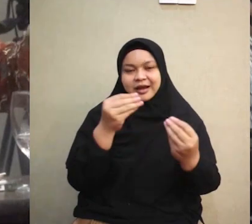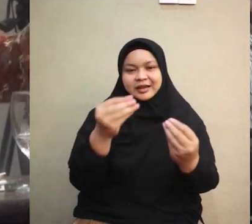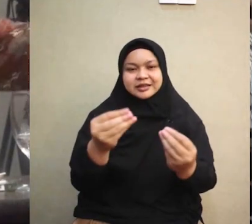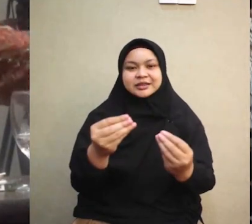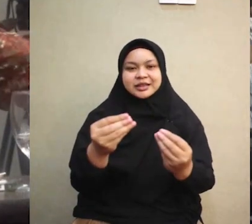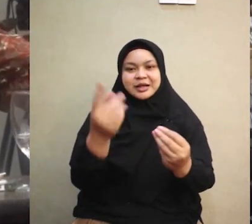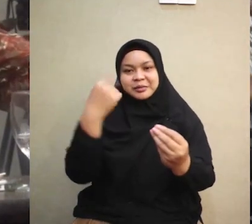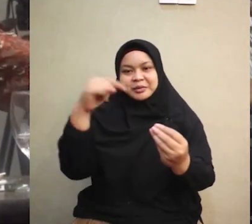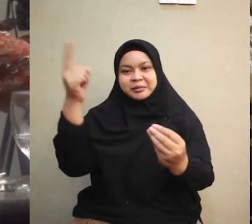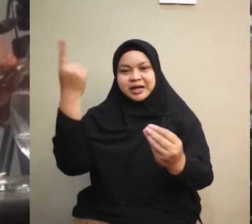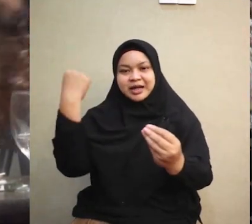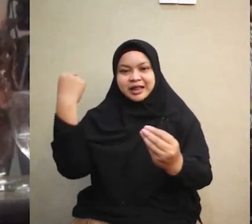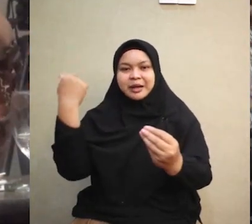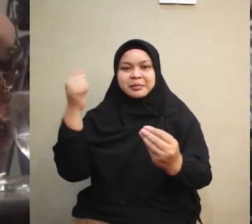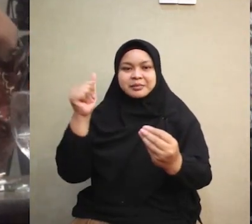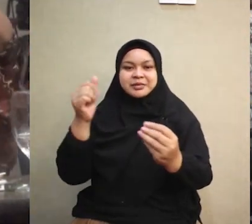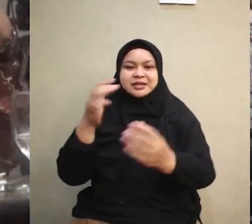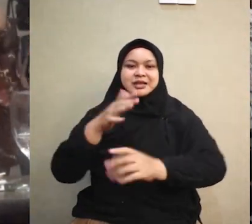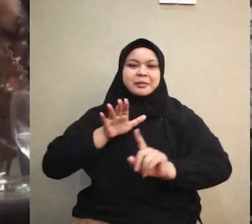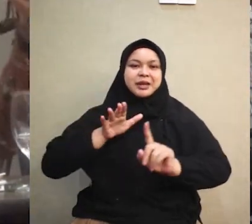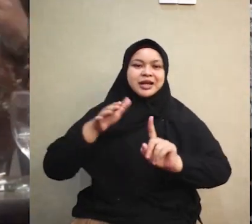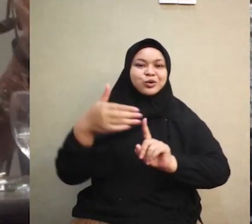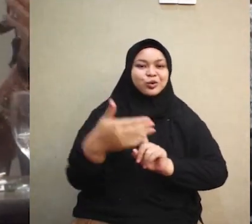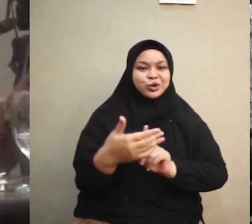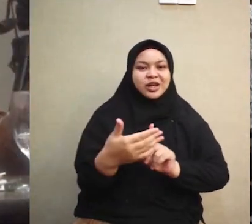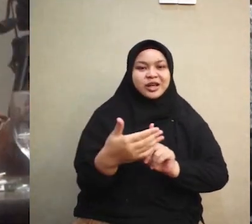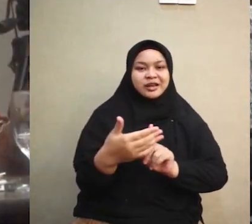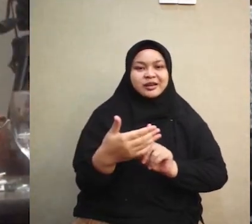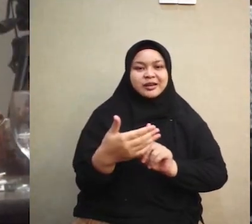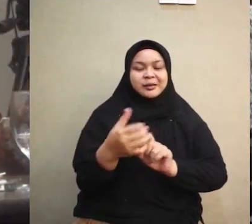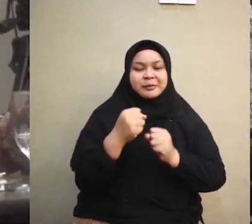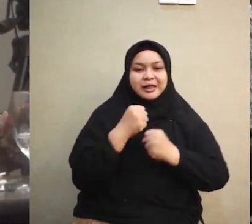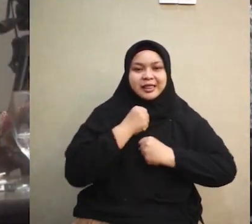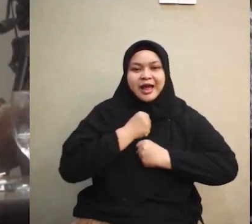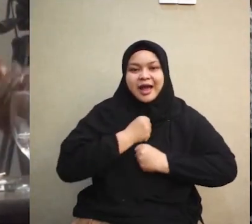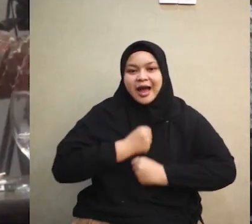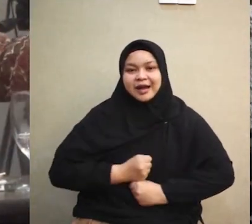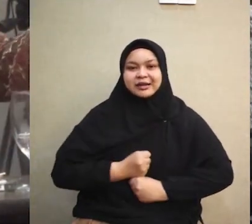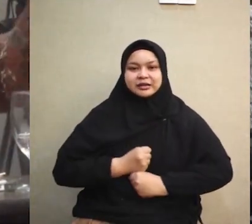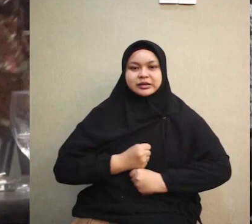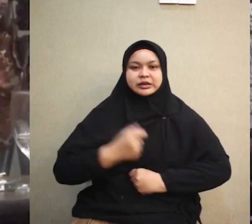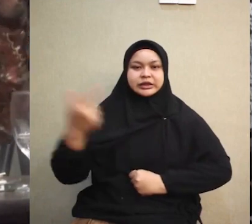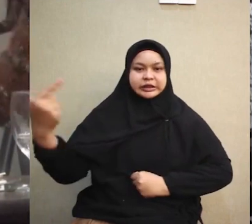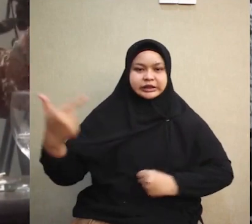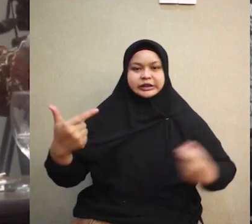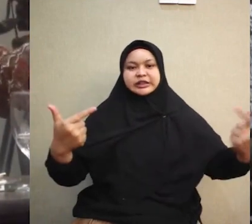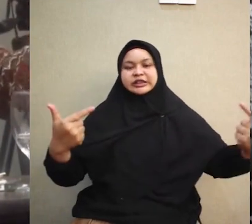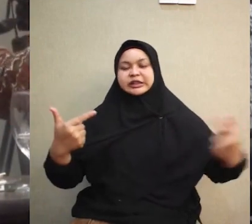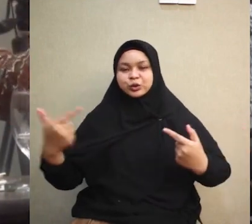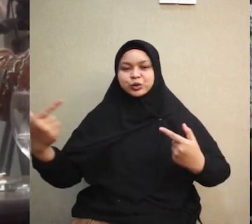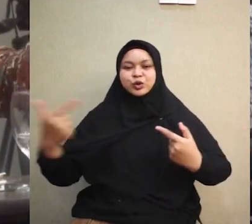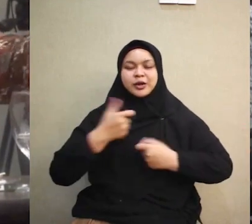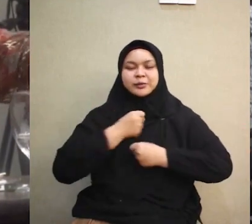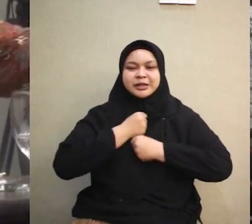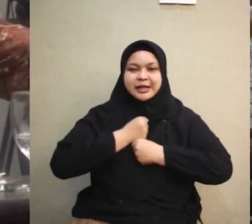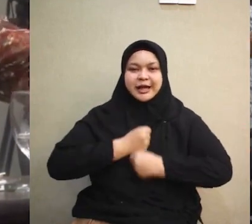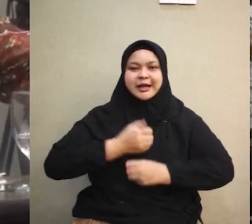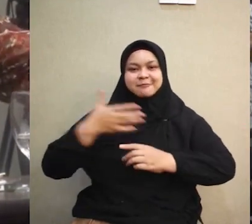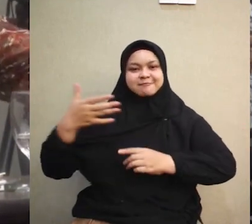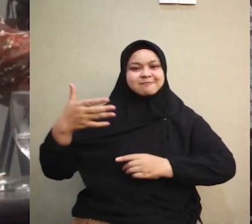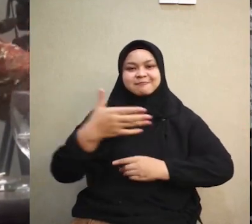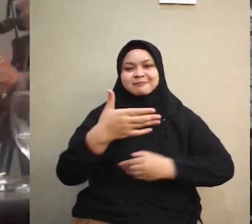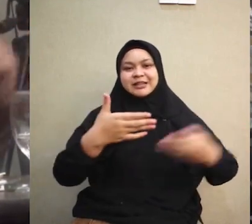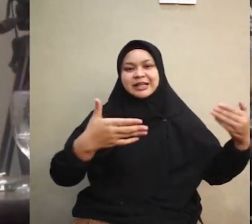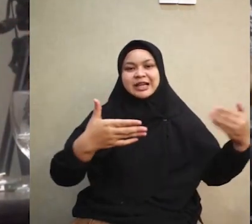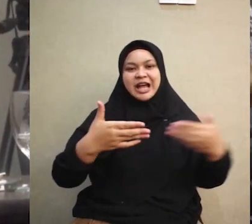pemerintah untuk defense terhadap apa yang kemudian diserang dari negara luar atau dari pihak eksternal